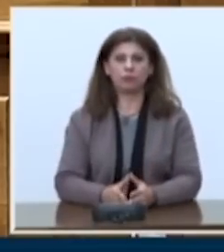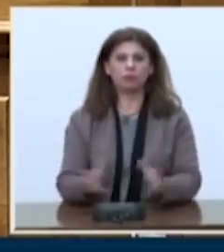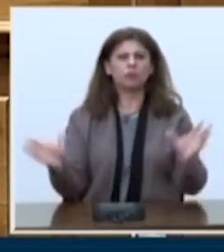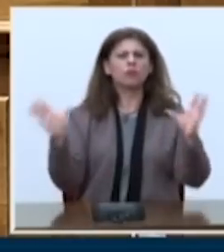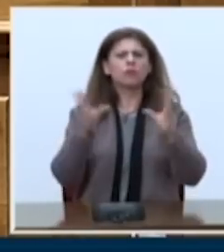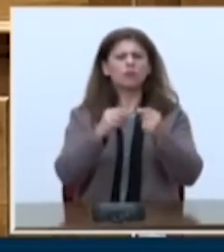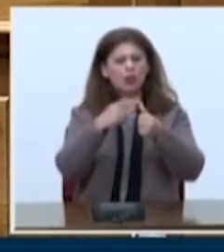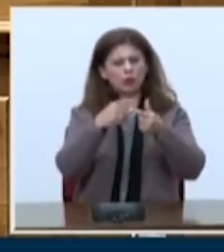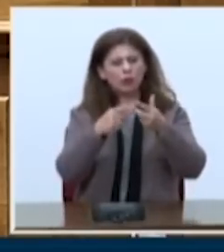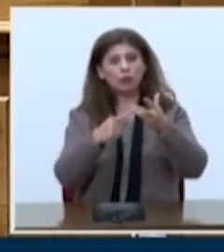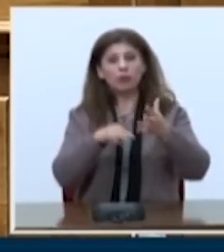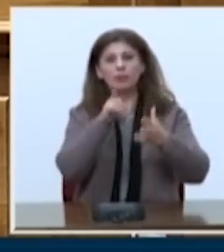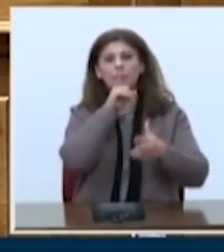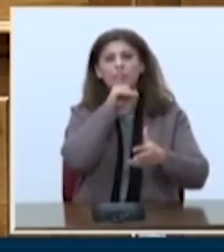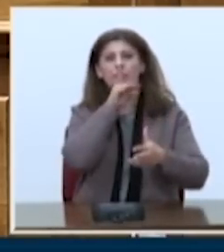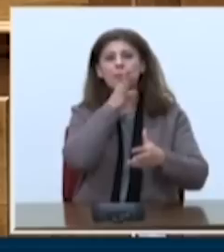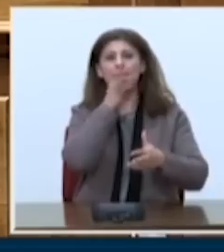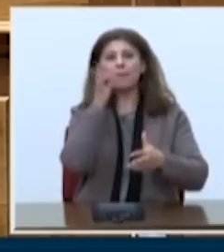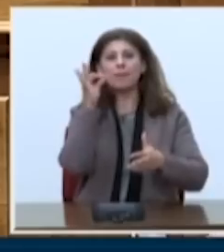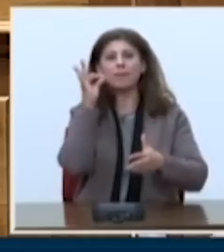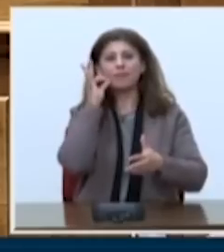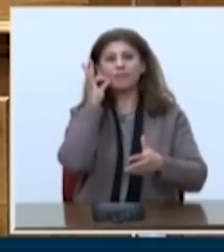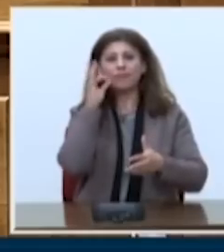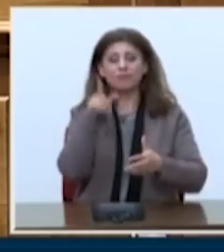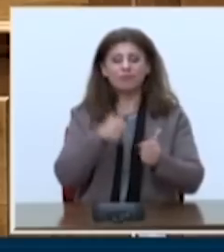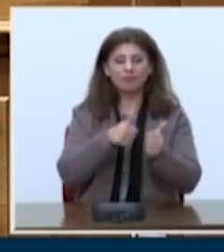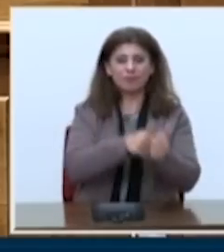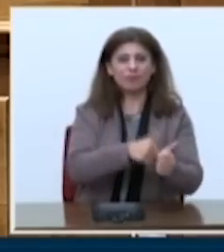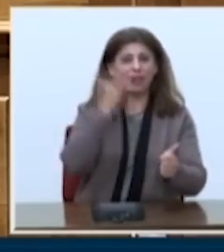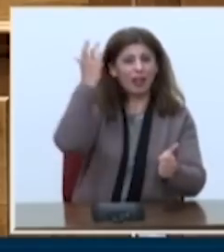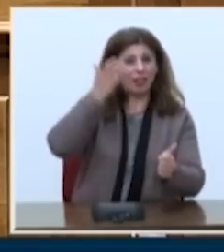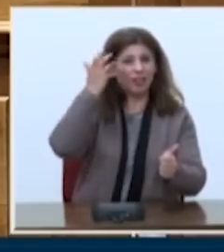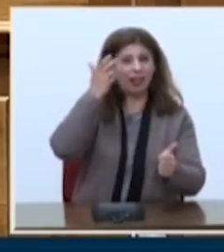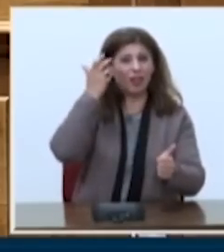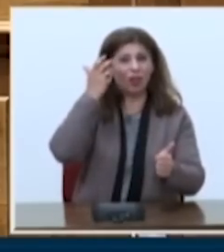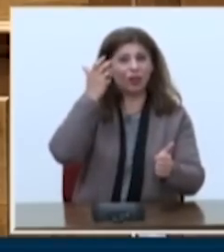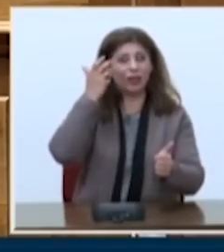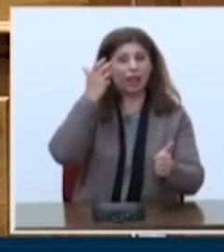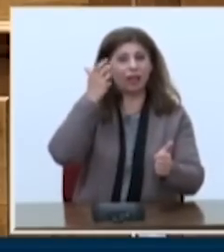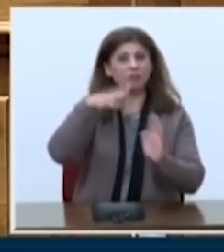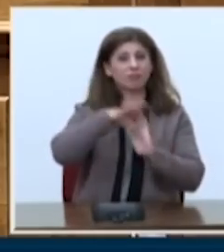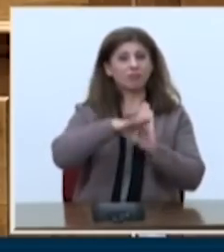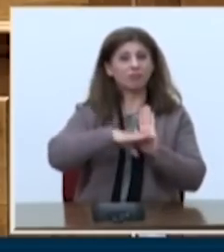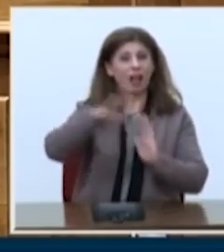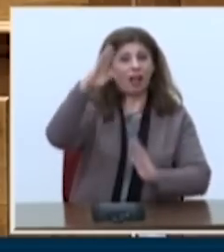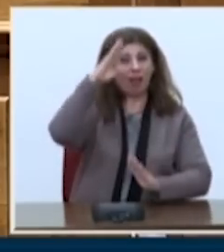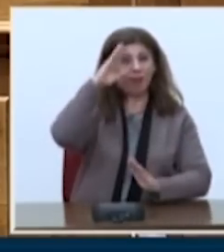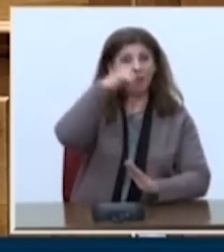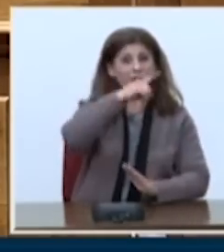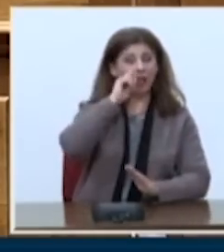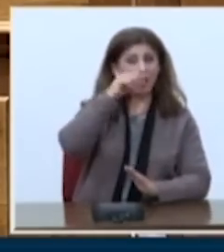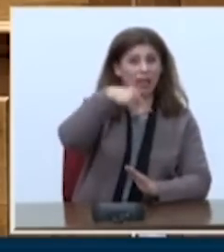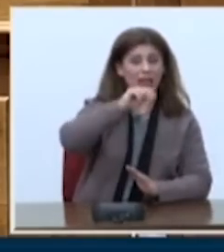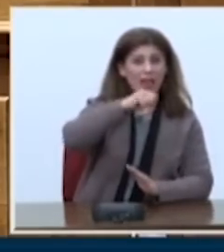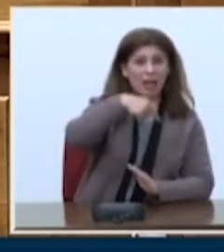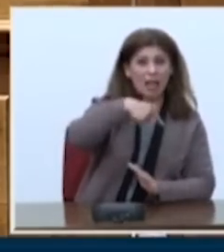πλέον τσιμουδιά, γιατί είστε οπαδοί της θεωρίας, οπαδοί του δόγματος των Αμερικάνων και του ΝΑΤΟ,